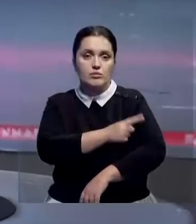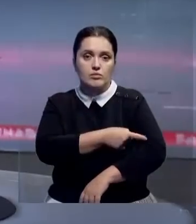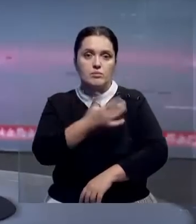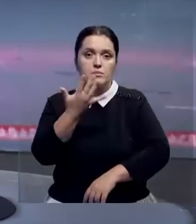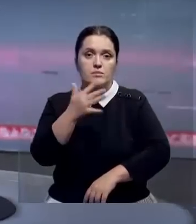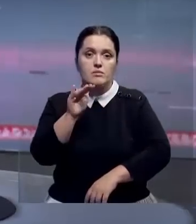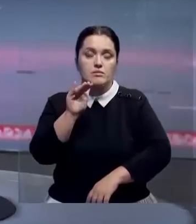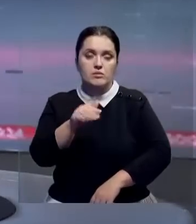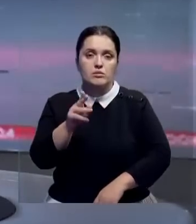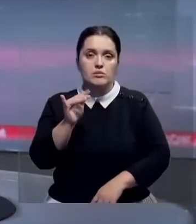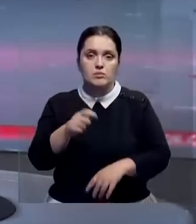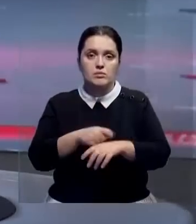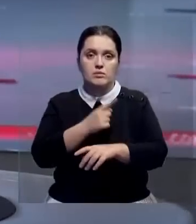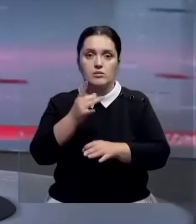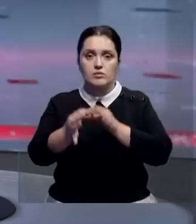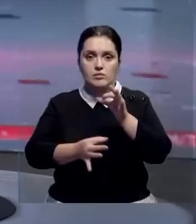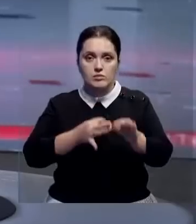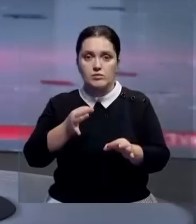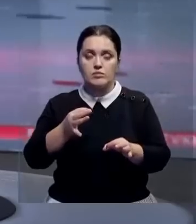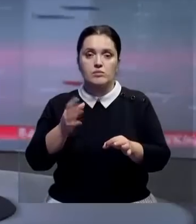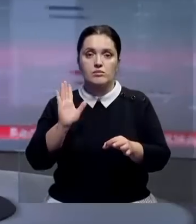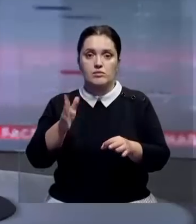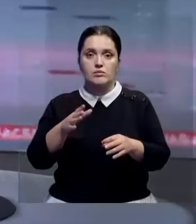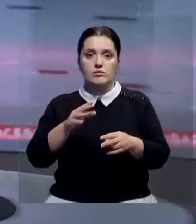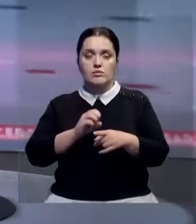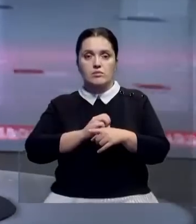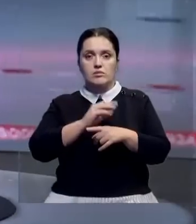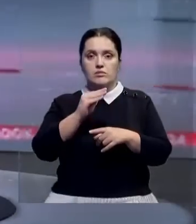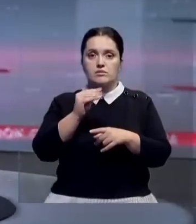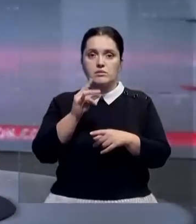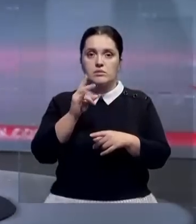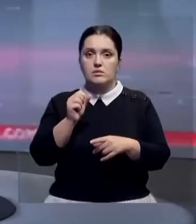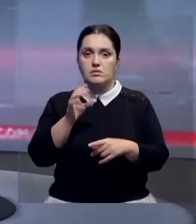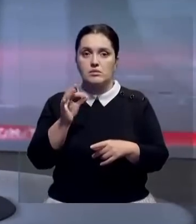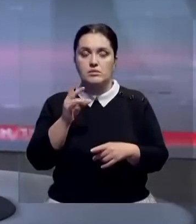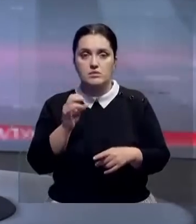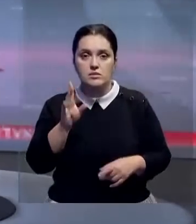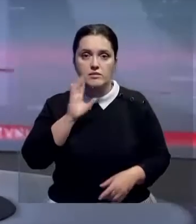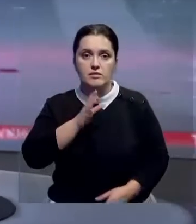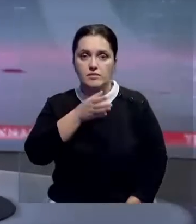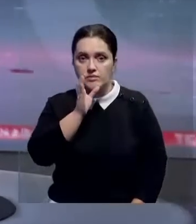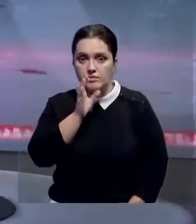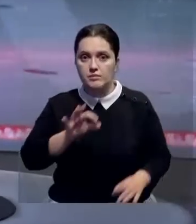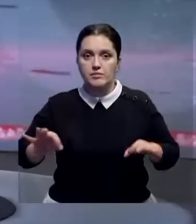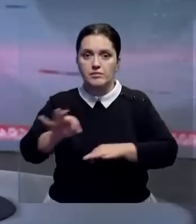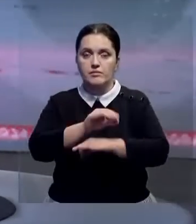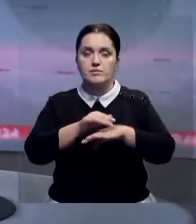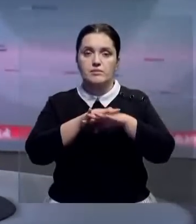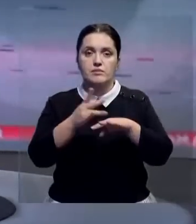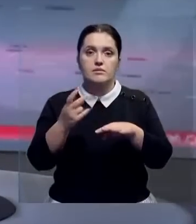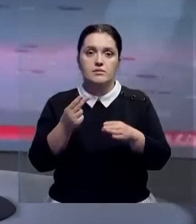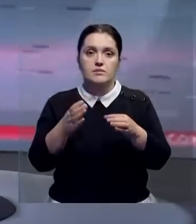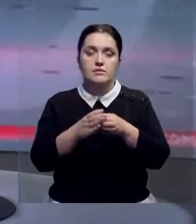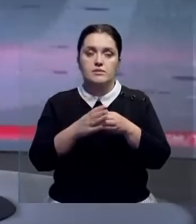предприятия 50 тысяч кубометров в сутки. Предполагается, что это решит проблему жидоизлияния с питьевой водой. Проект финансирует